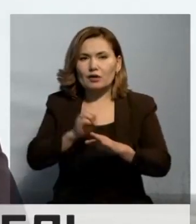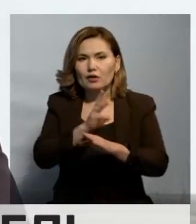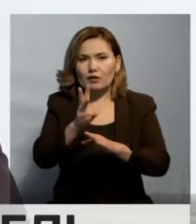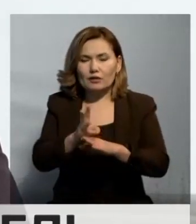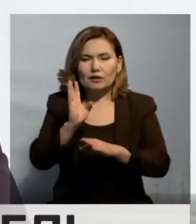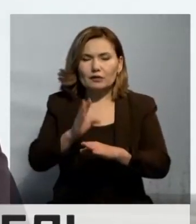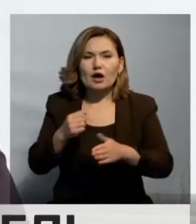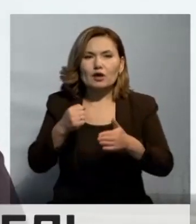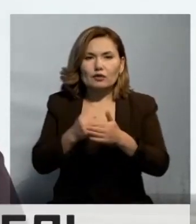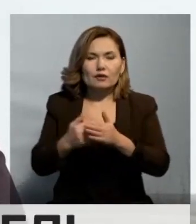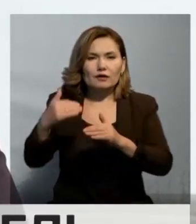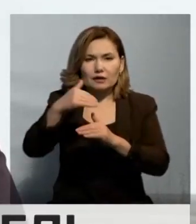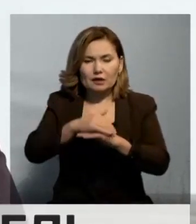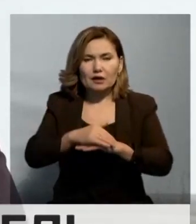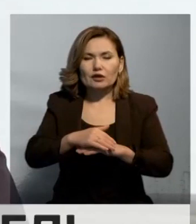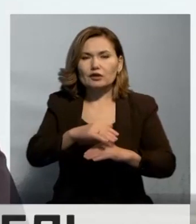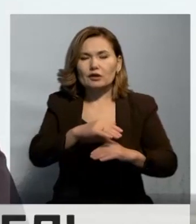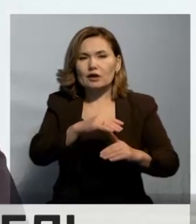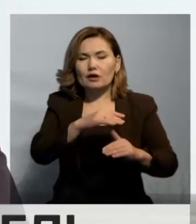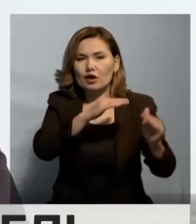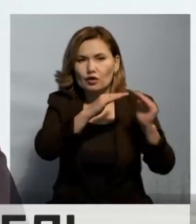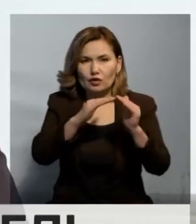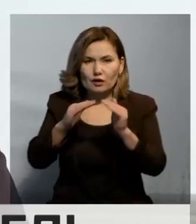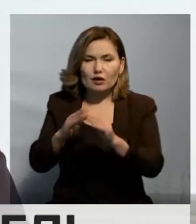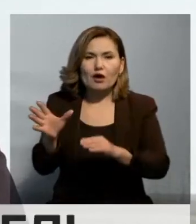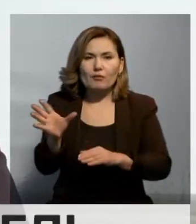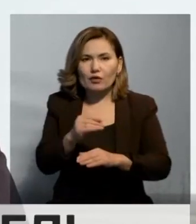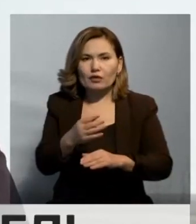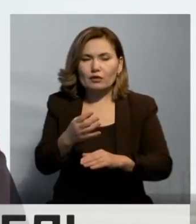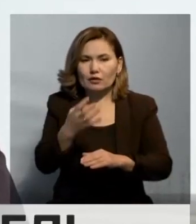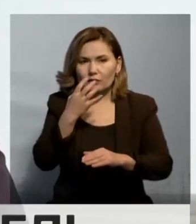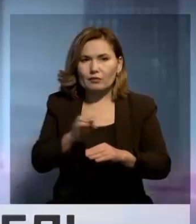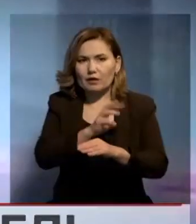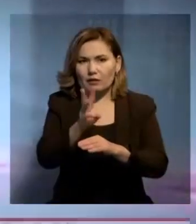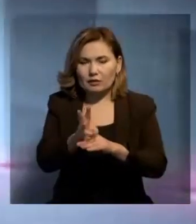дейін осы көп қабатты үйлер бүкіл қосылатын болады.